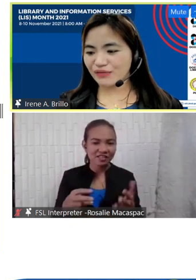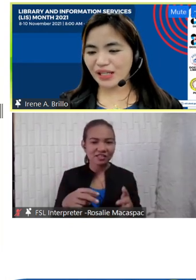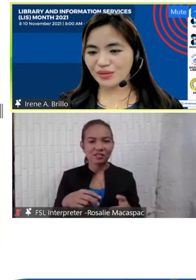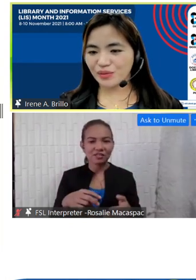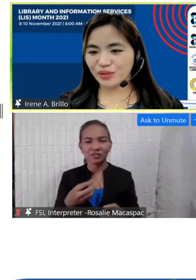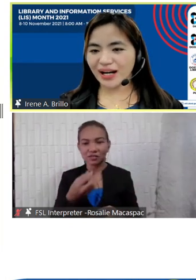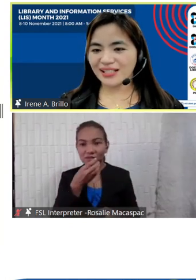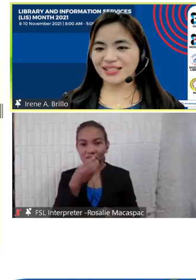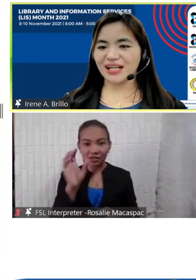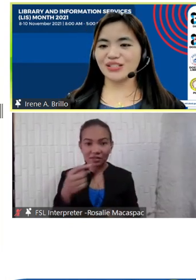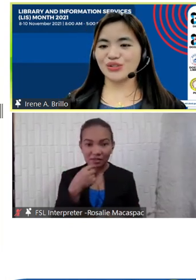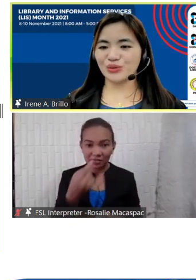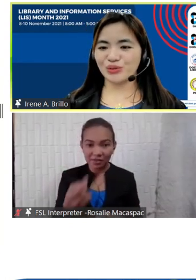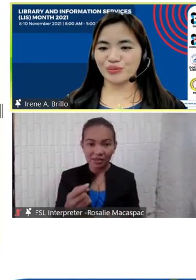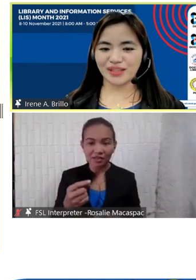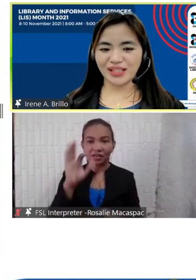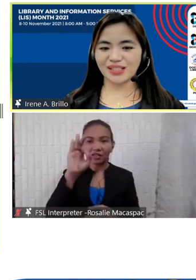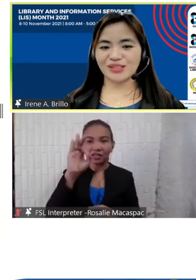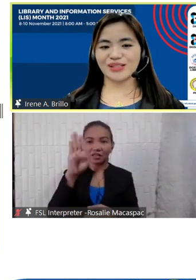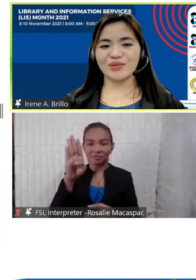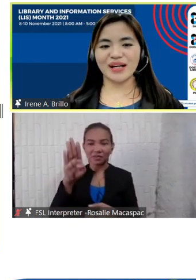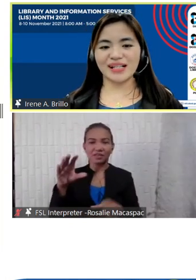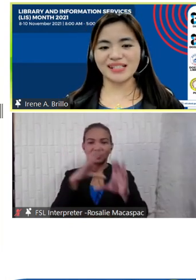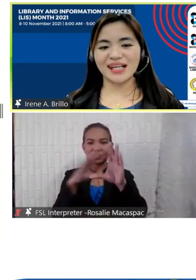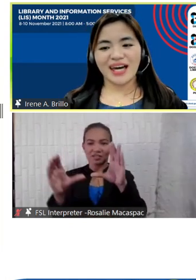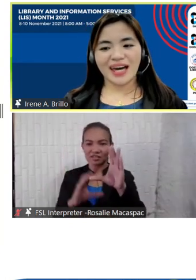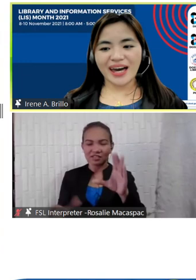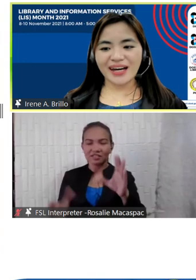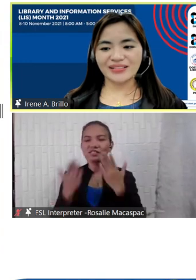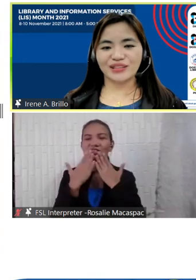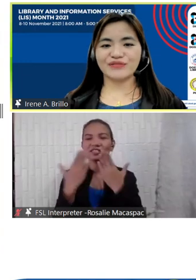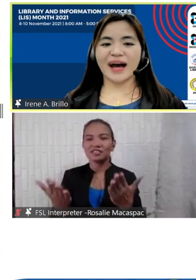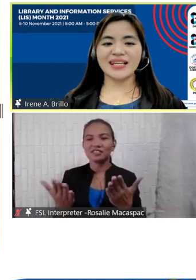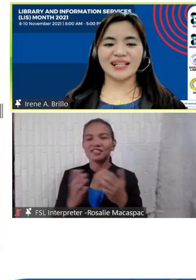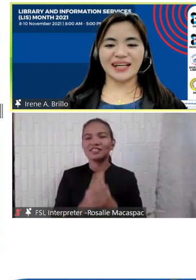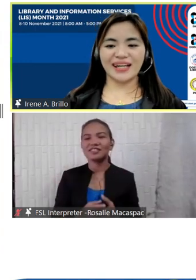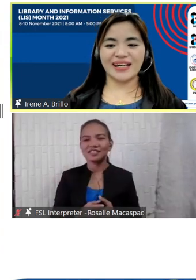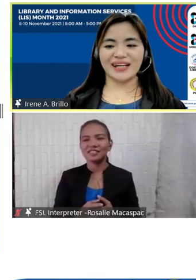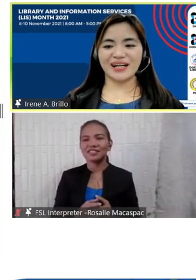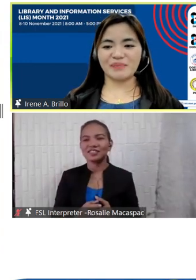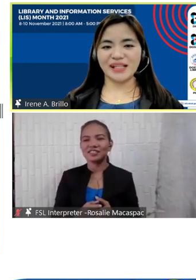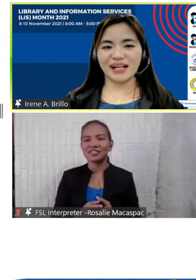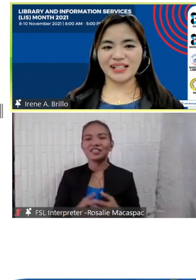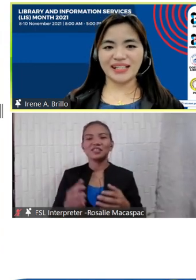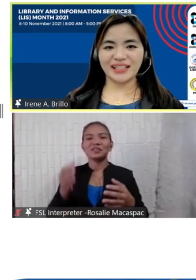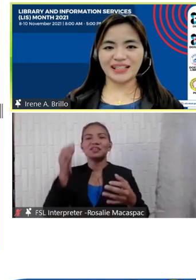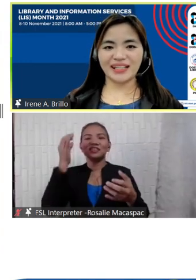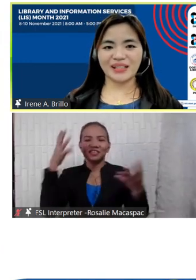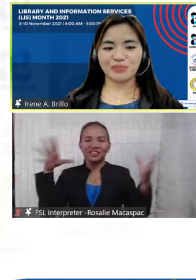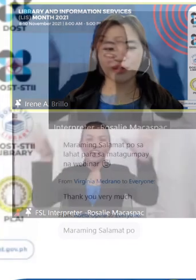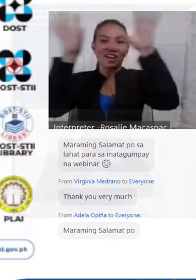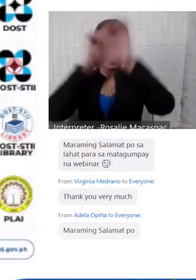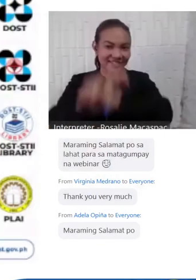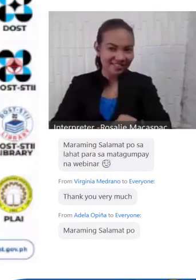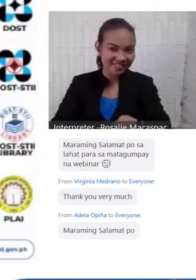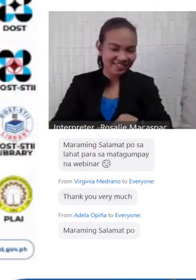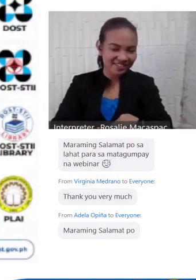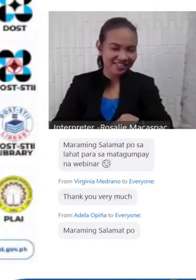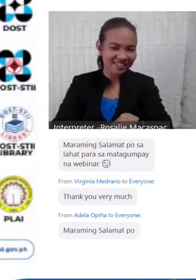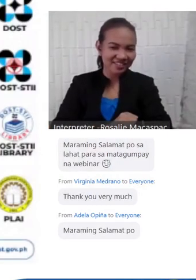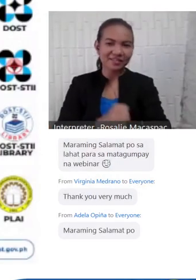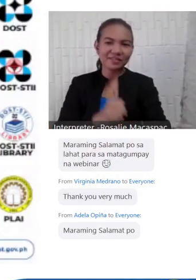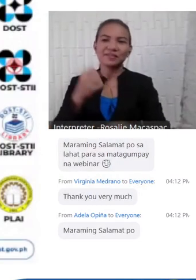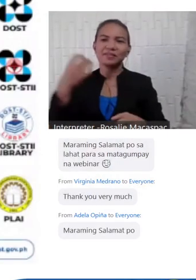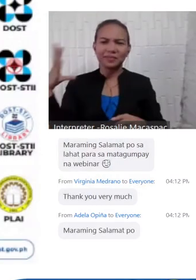participants, sa Facebook at sa Zoom. Thank you so much. And finally, ang pinakahihintay din po ng lahat.